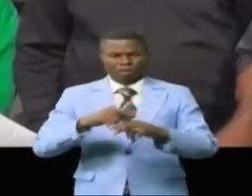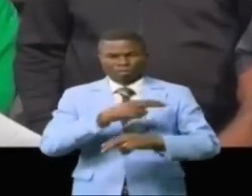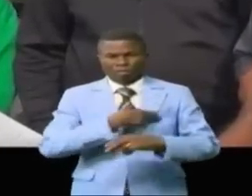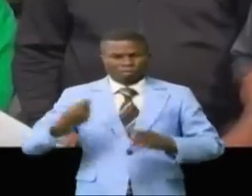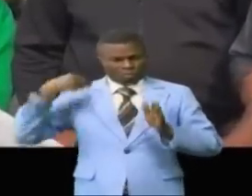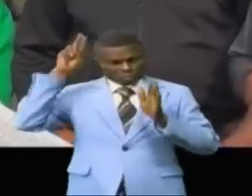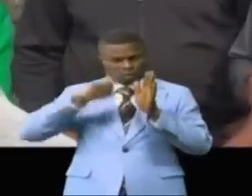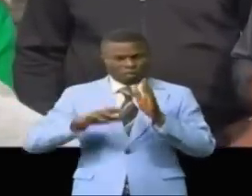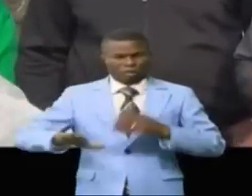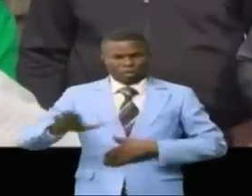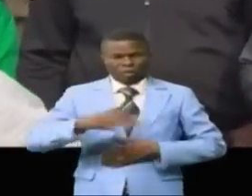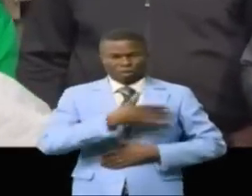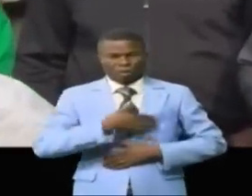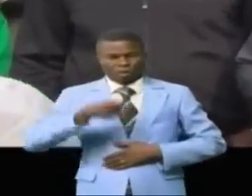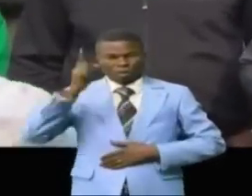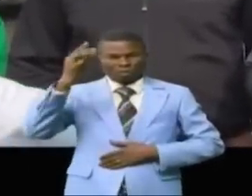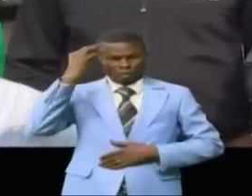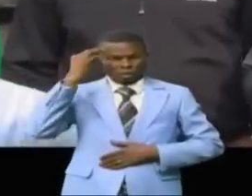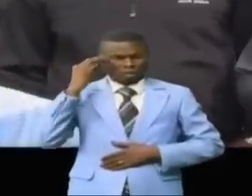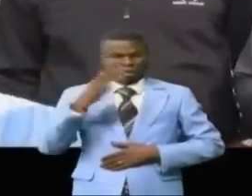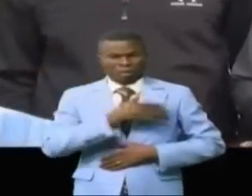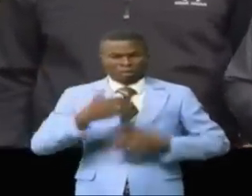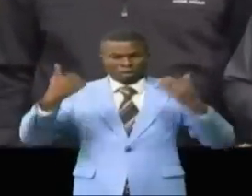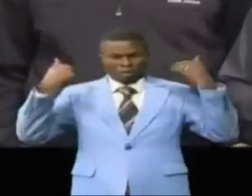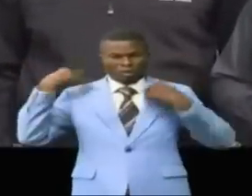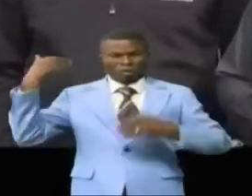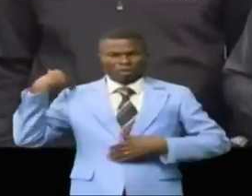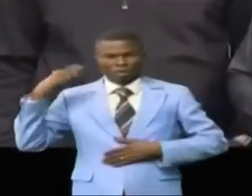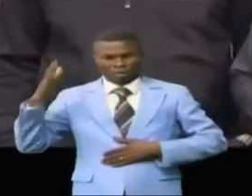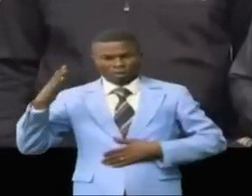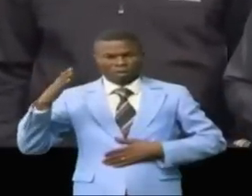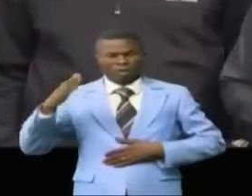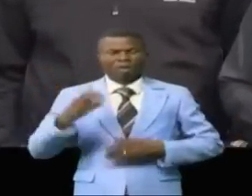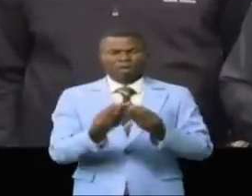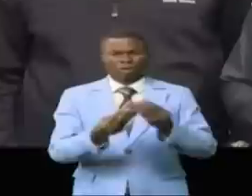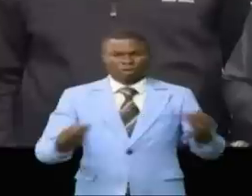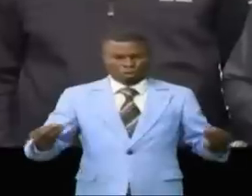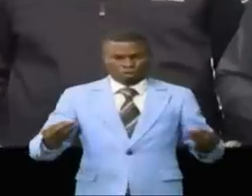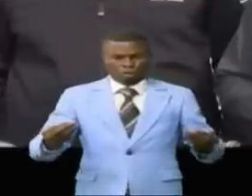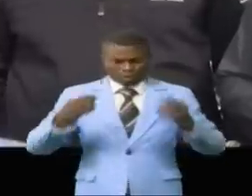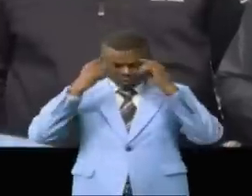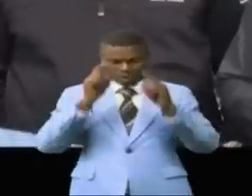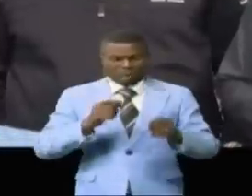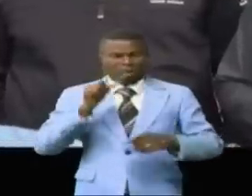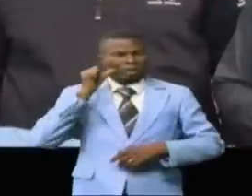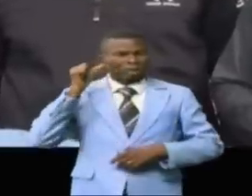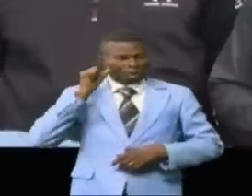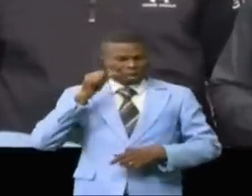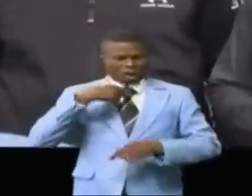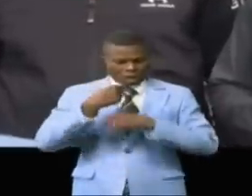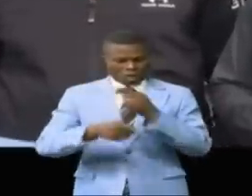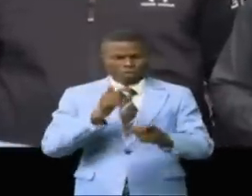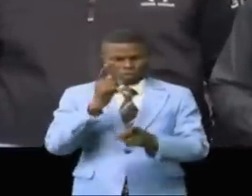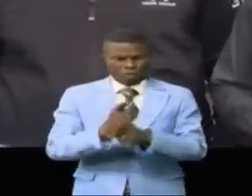de la République, au nom du Premier ministre, au nom du chef de l'État, donc les résolutions que nous avons prises hier sont entrées effectivement en exécution.